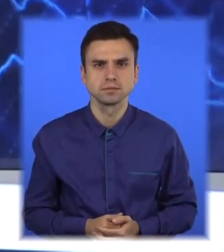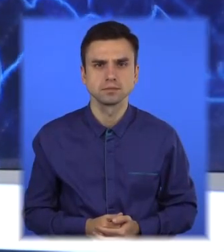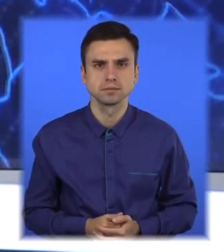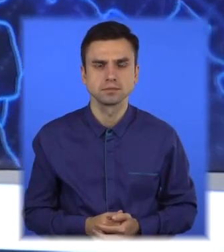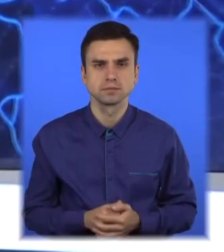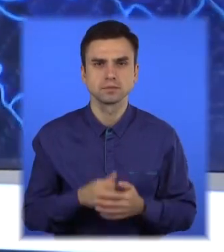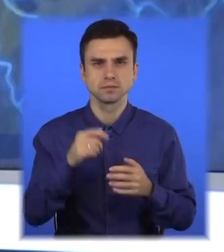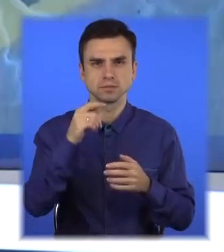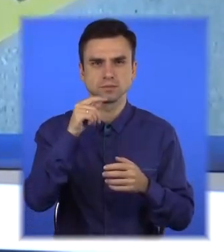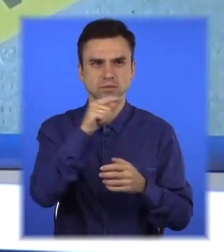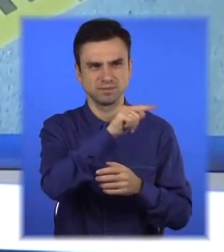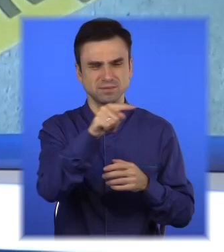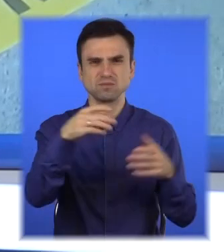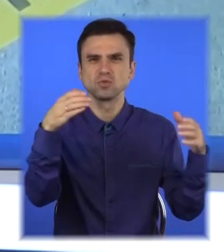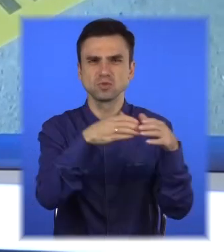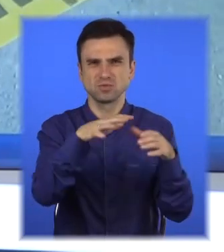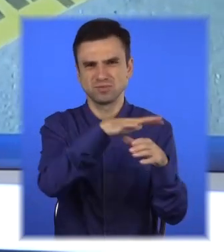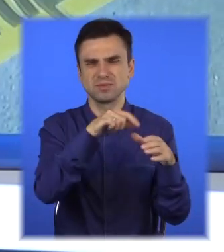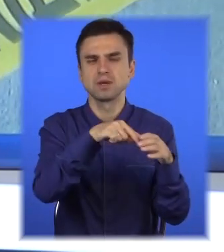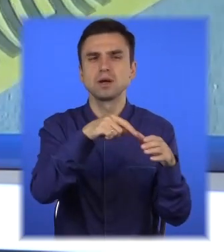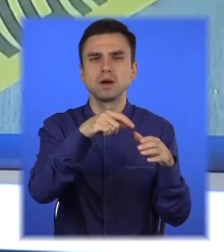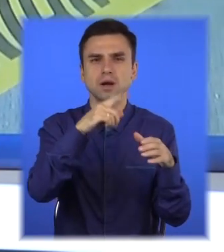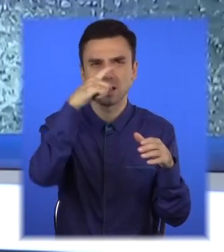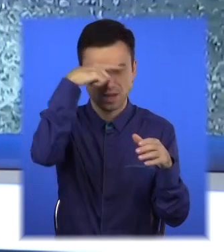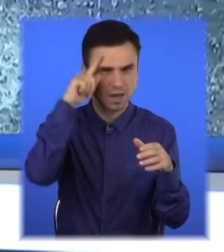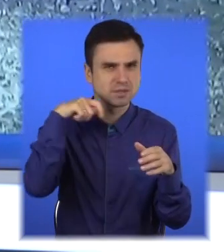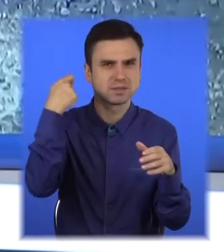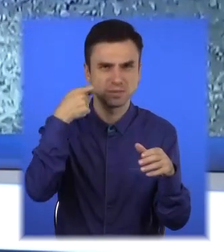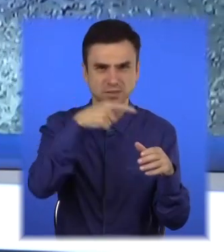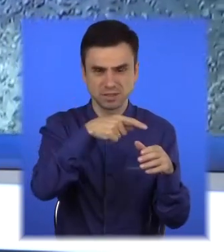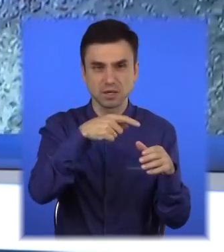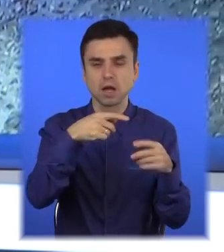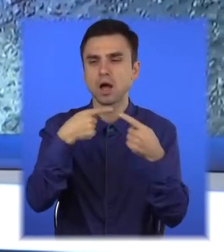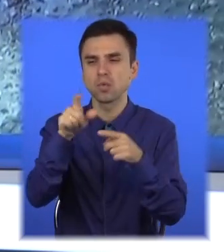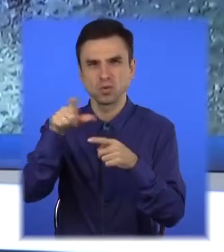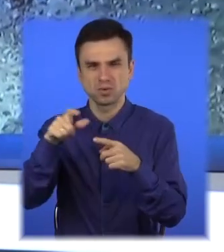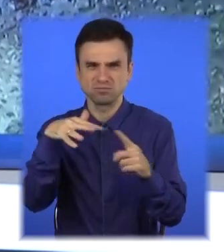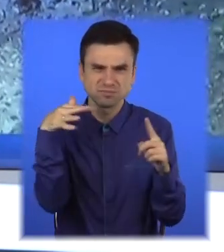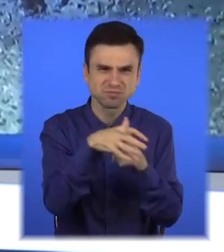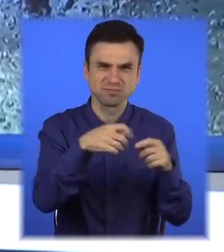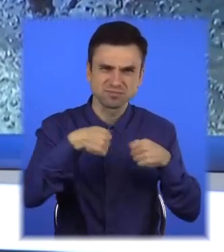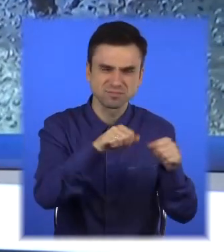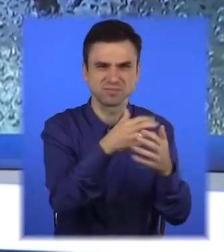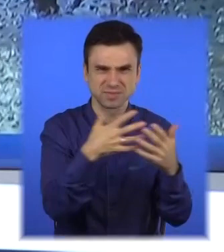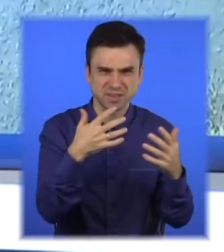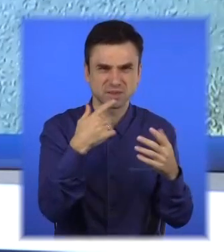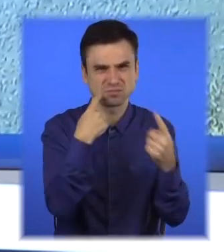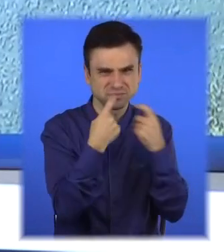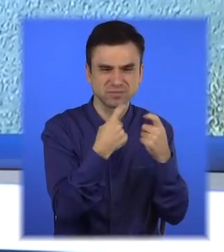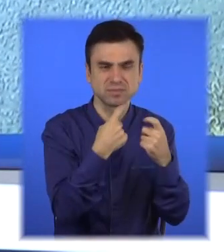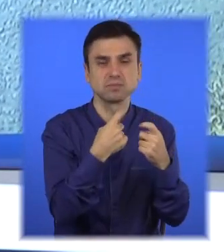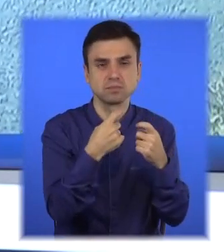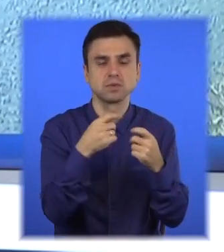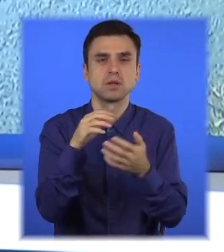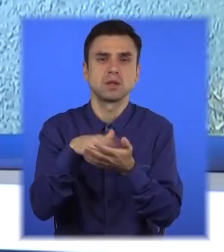Кривдники азербайджанців відправились у СІЗО. На час слідства вони залишаться за ґратами. Таке справедливе рішення ухвалив суддя